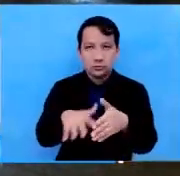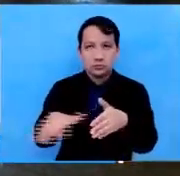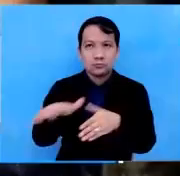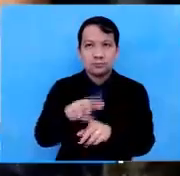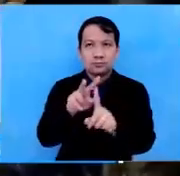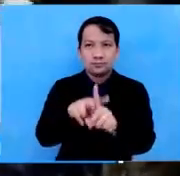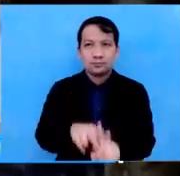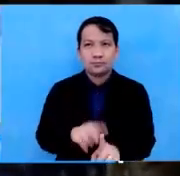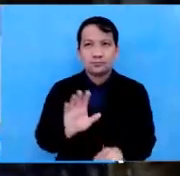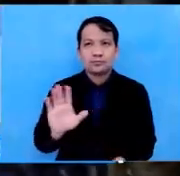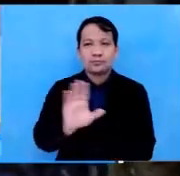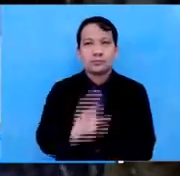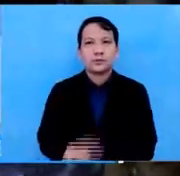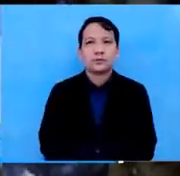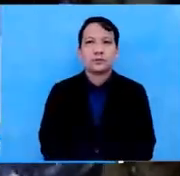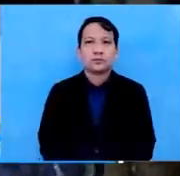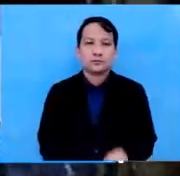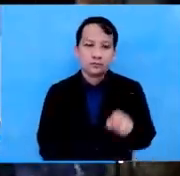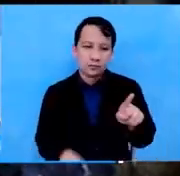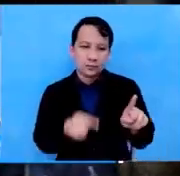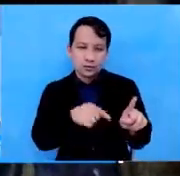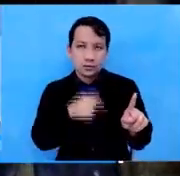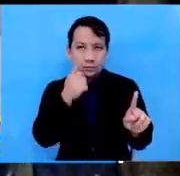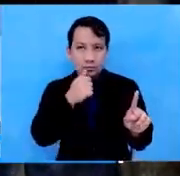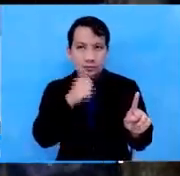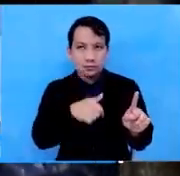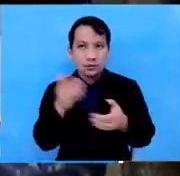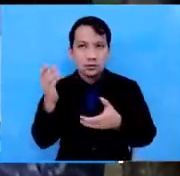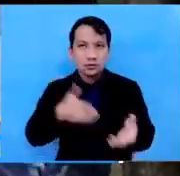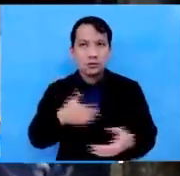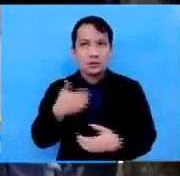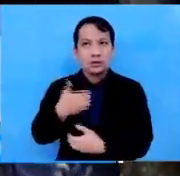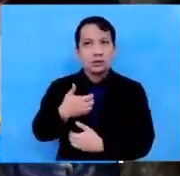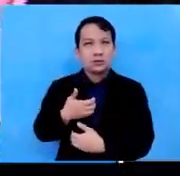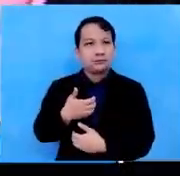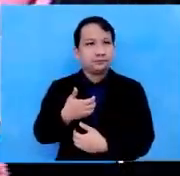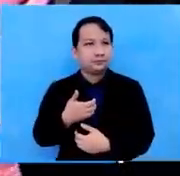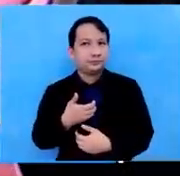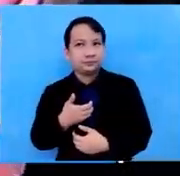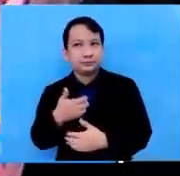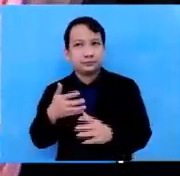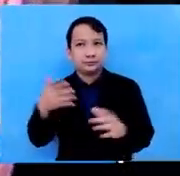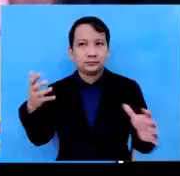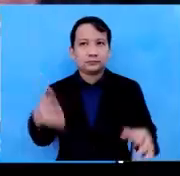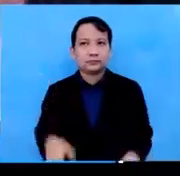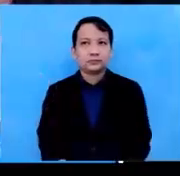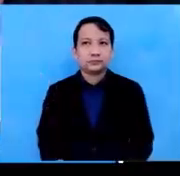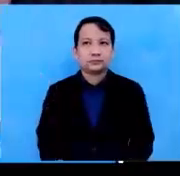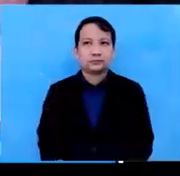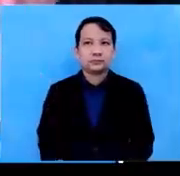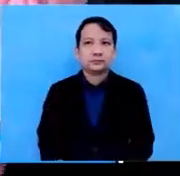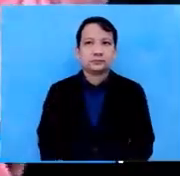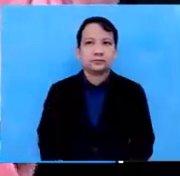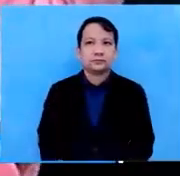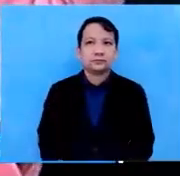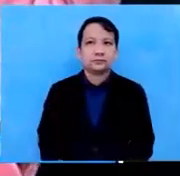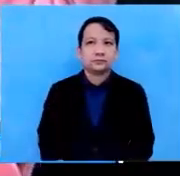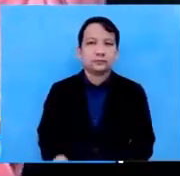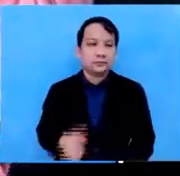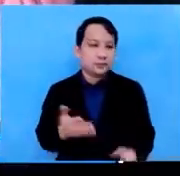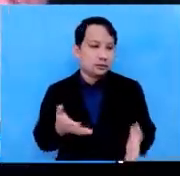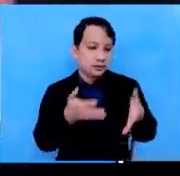ayuda. Ang babaeng ito, bit-bit pa ang kanyang sanggol sa pila. Ay, wala pong maiiwanan. Saan po